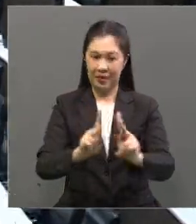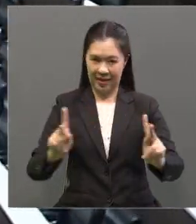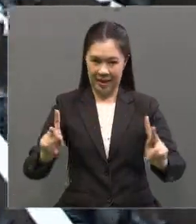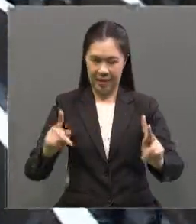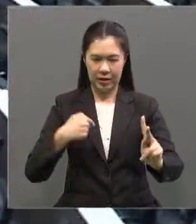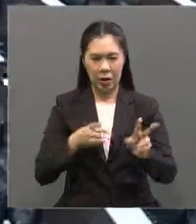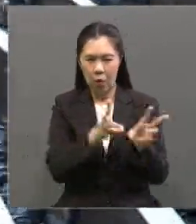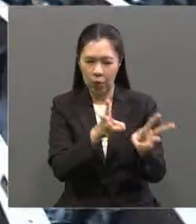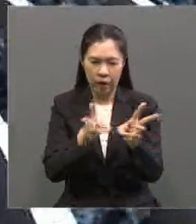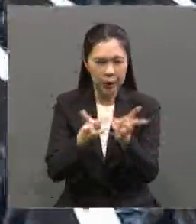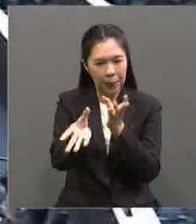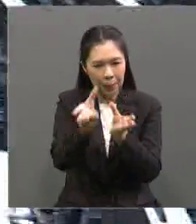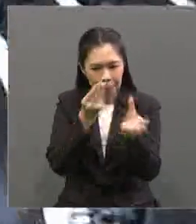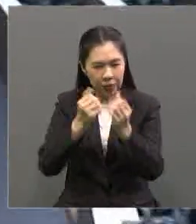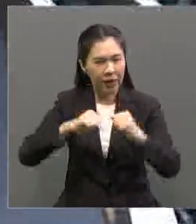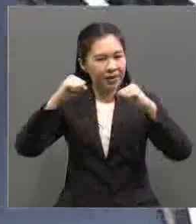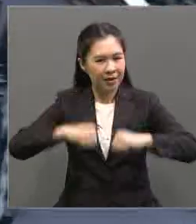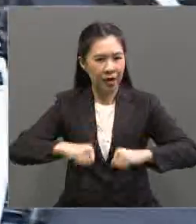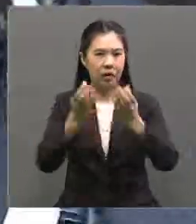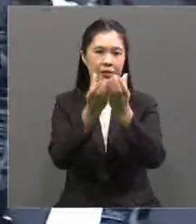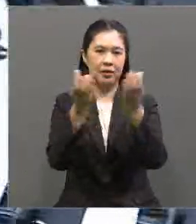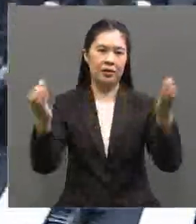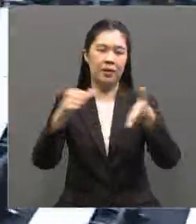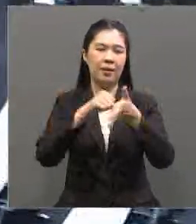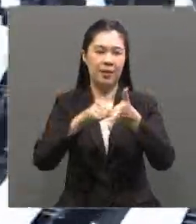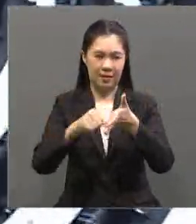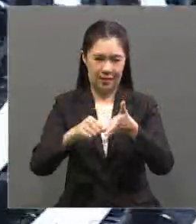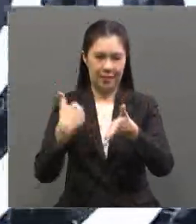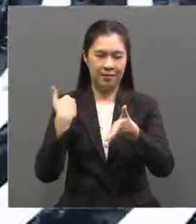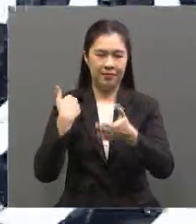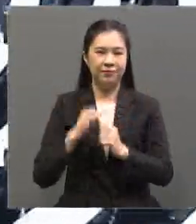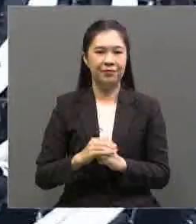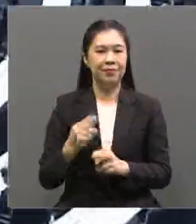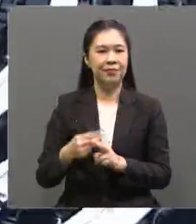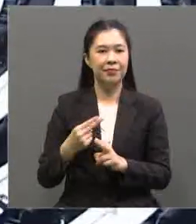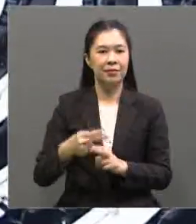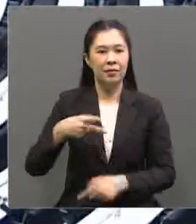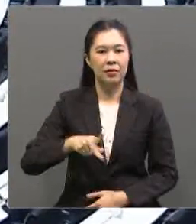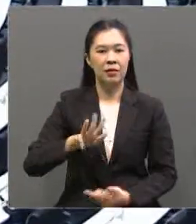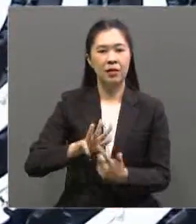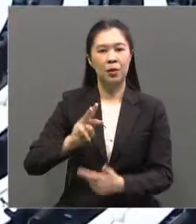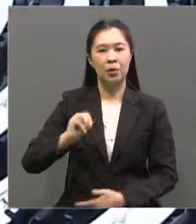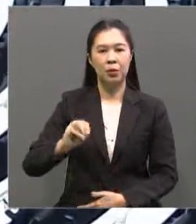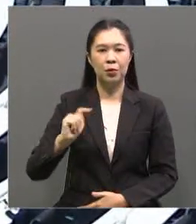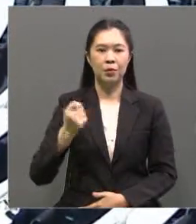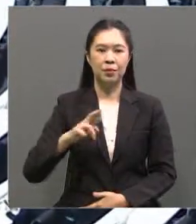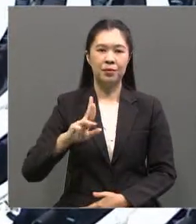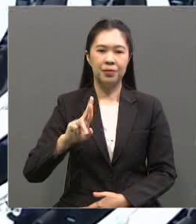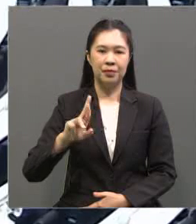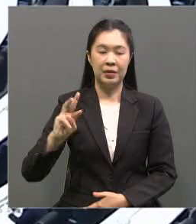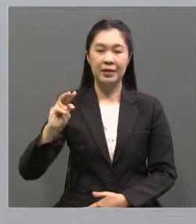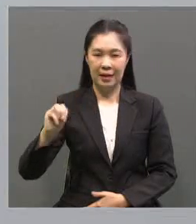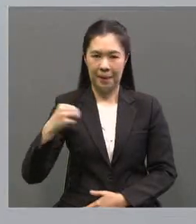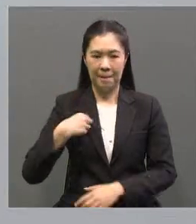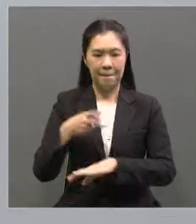การศึกษาแนวทางการทำประชามติแก้รัฐธรรมนูญที่มีนายภูมิธรรมเวชยชัยเนี่ยแหละค่ะเป็นประธานเพื่อที่จะสรุปผล